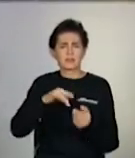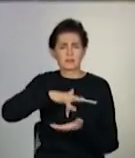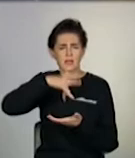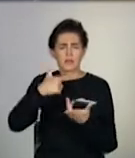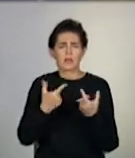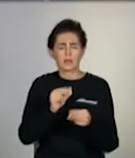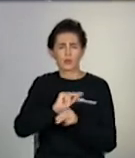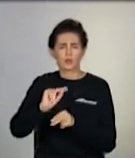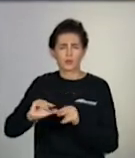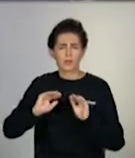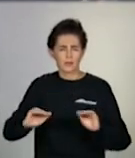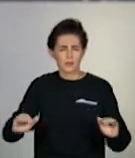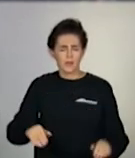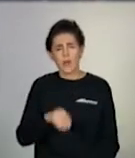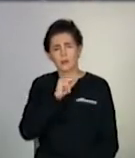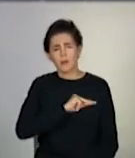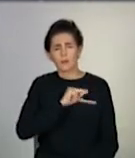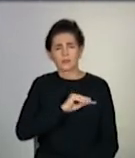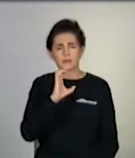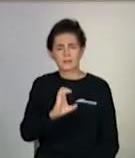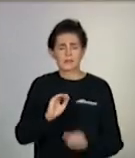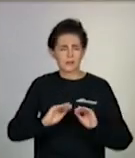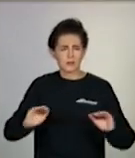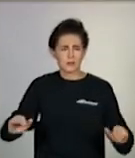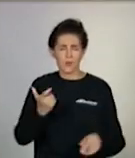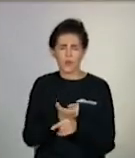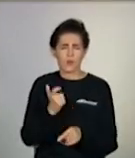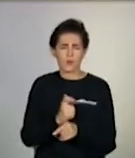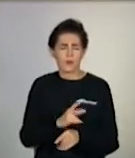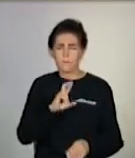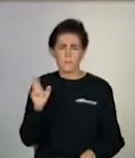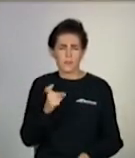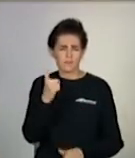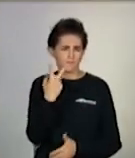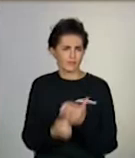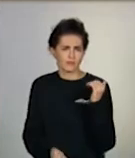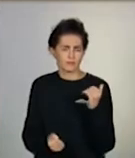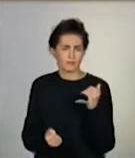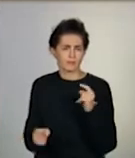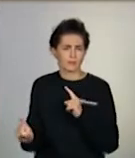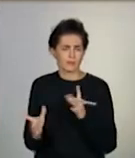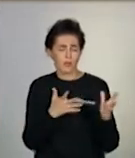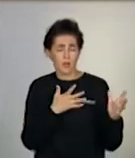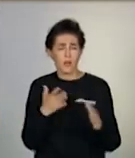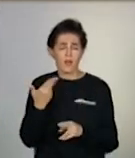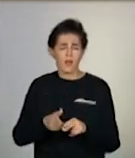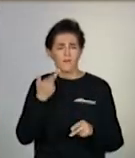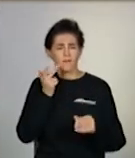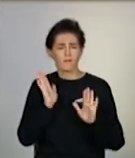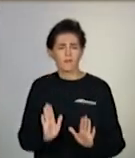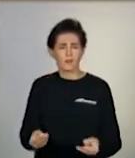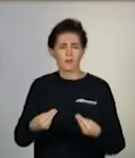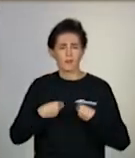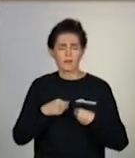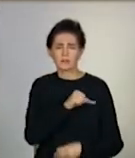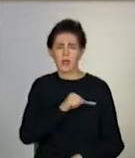дітей. Робота з дітьми – це завжди безпроіграшний варіант в плані, вони завжди дають дуже